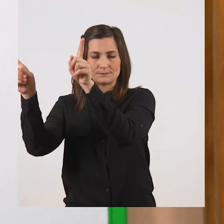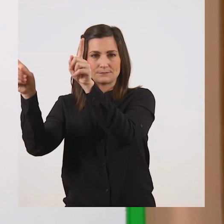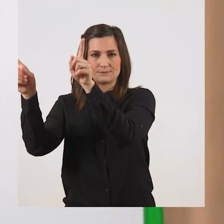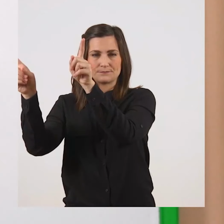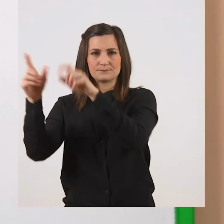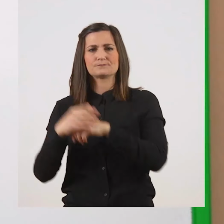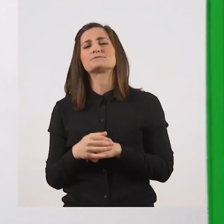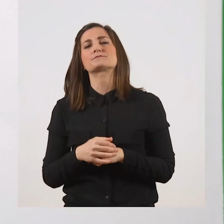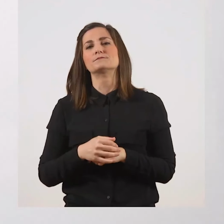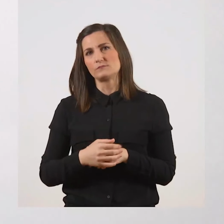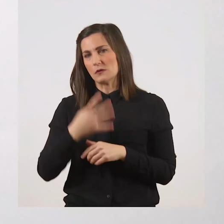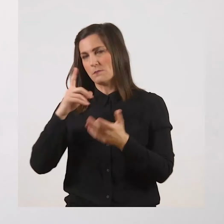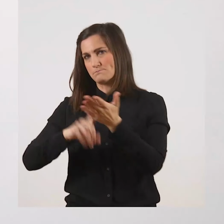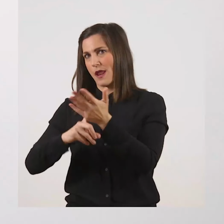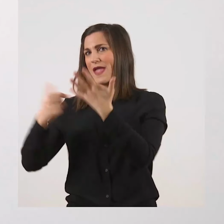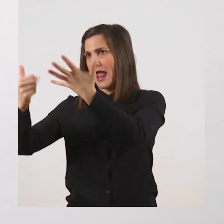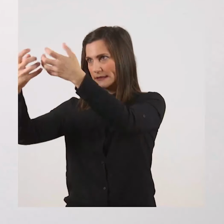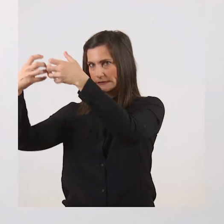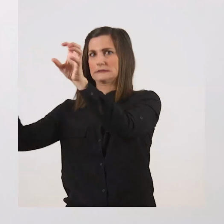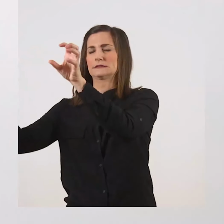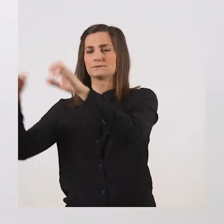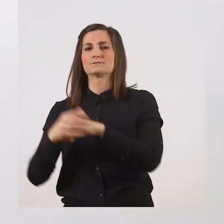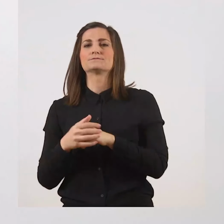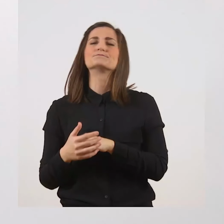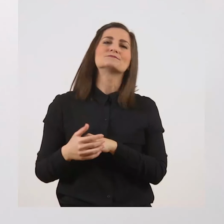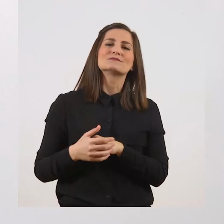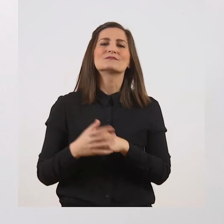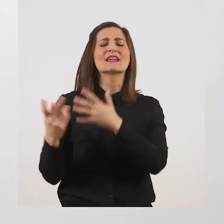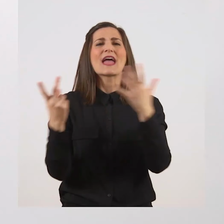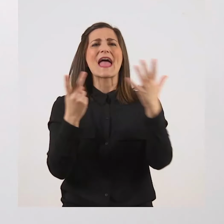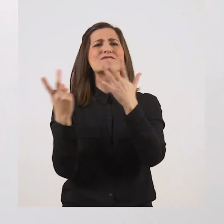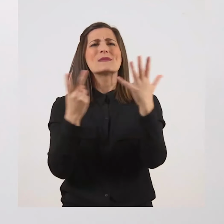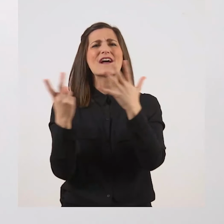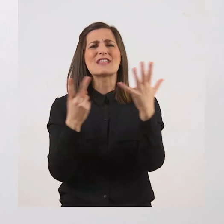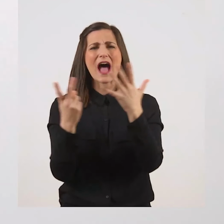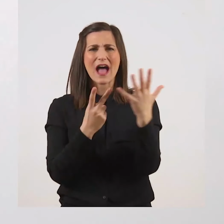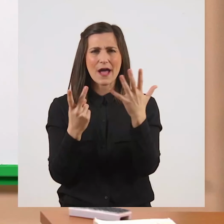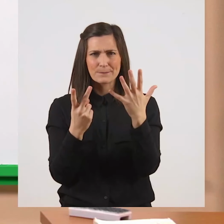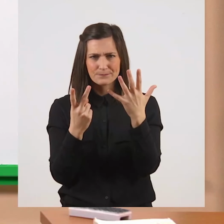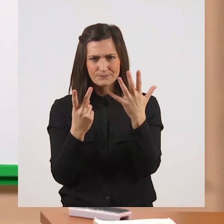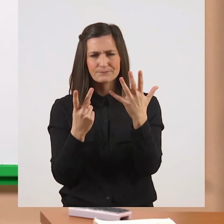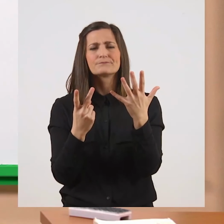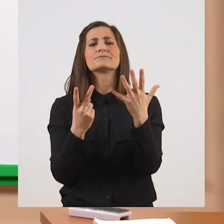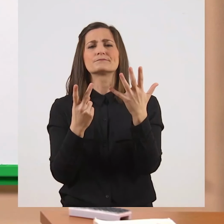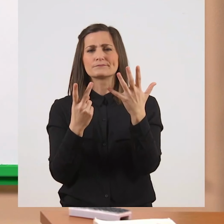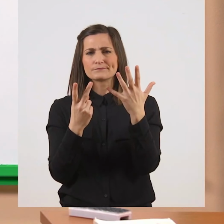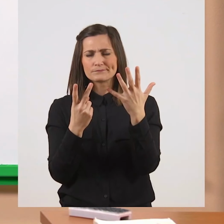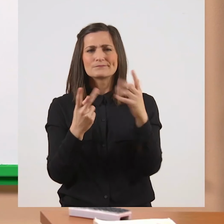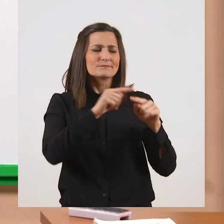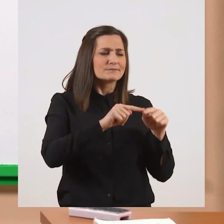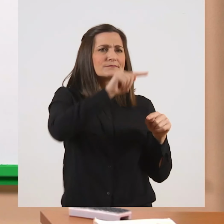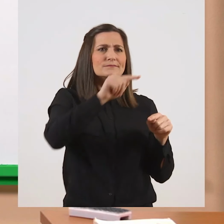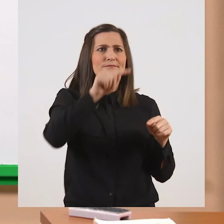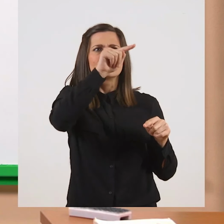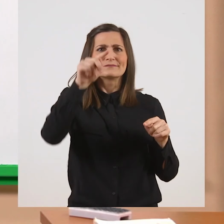μετά, γιατί πρέπει να το σπάσω, γι' αυτό το λόγο του βάζω αυτάκια. Μετά κοιτάζω αυτόν τον αριθμό μου. Είναι το 77, μάλιστα, στη σκαλίτσα